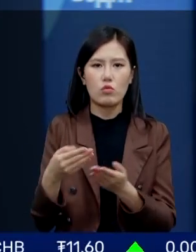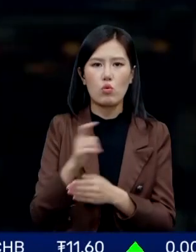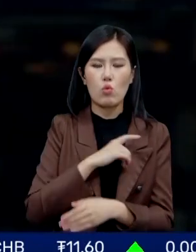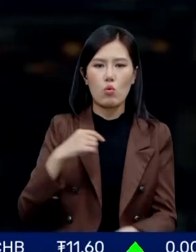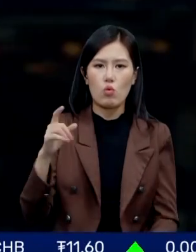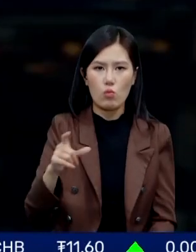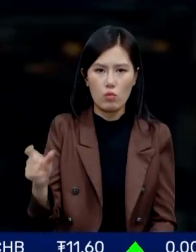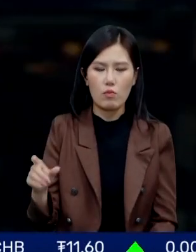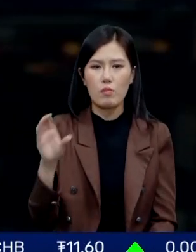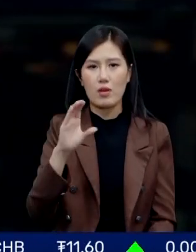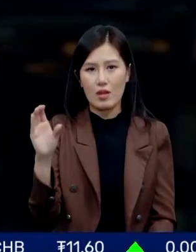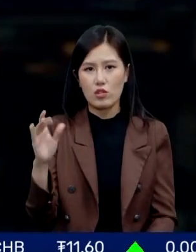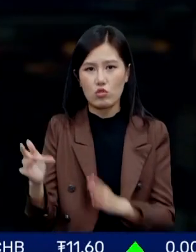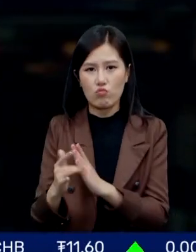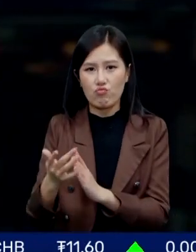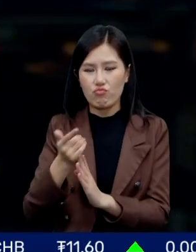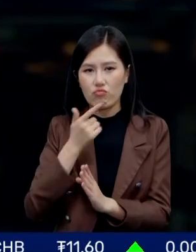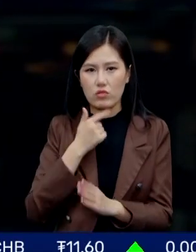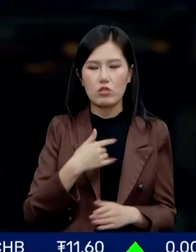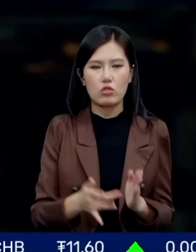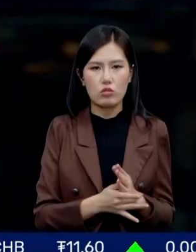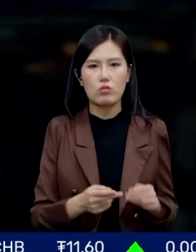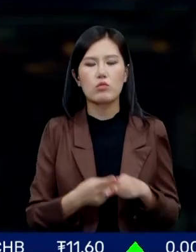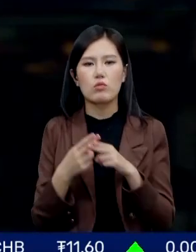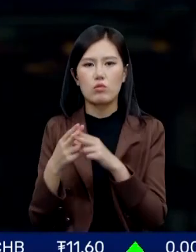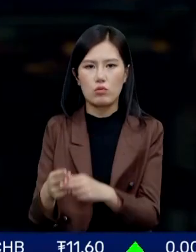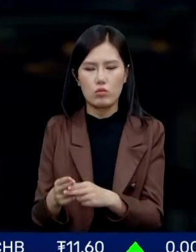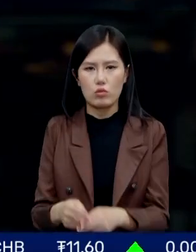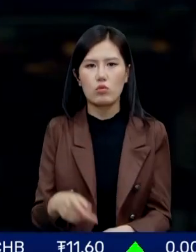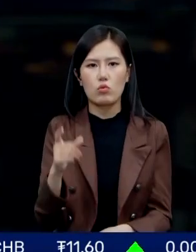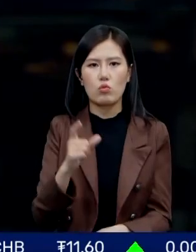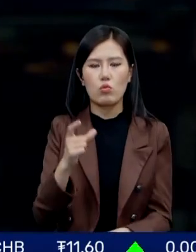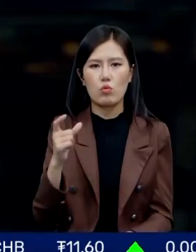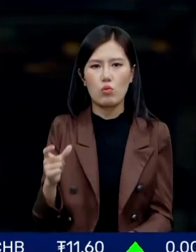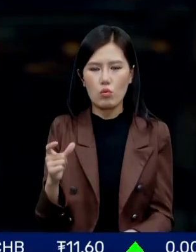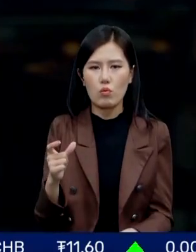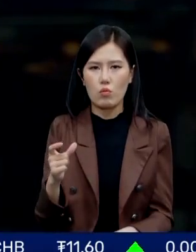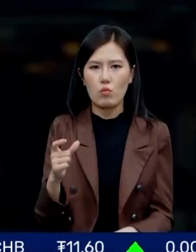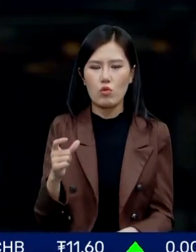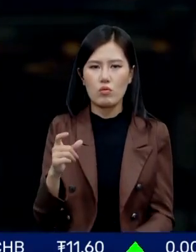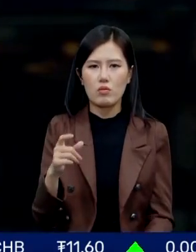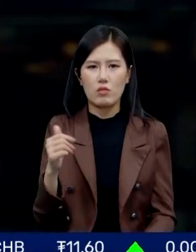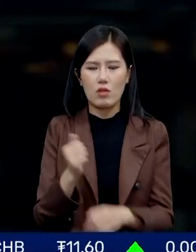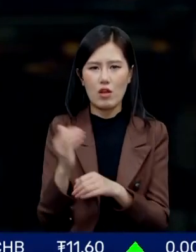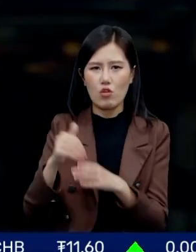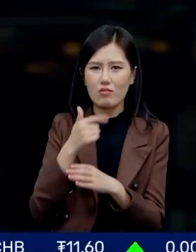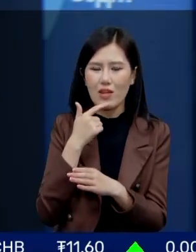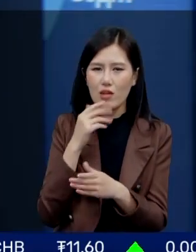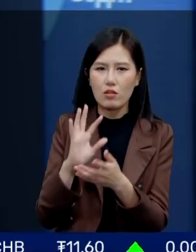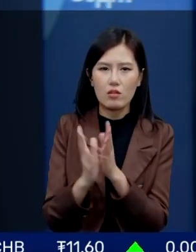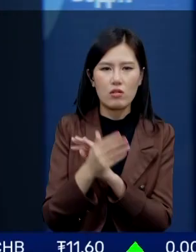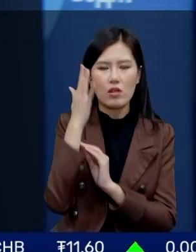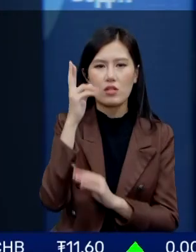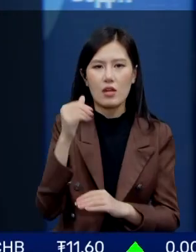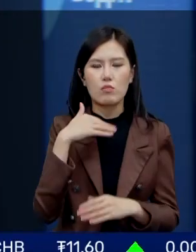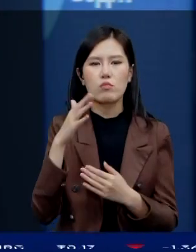байгууллагуудад технологийн дэмжлэг үзүүлэх, за хүний нөөцийн хэрэгцээг нь багасгах гэсэн юм үндсэн хоёр шийдлэр бол чиглэж байгаа.